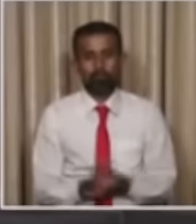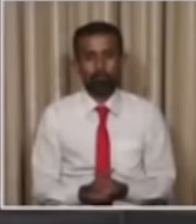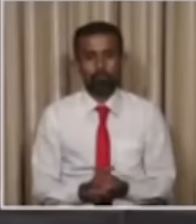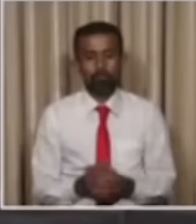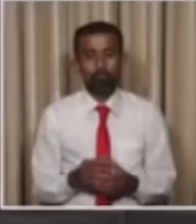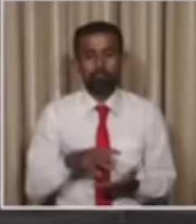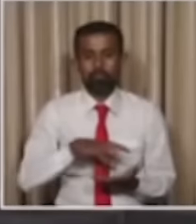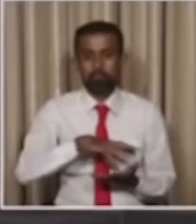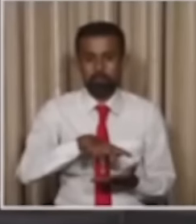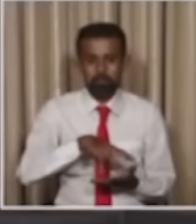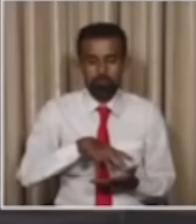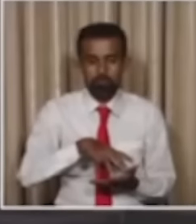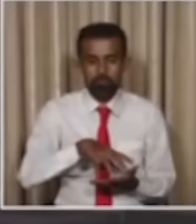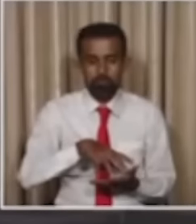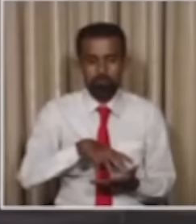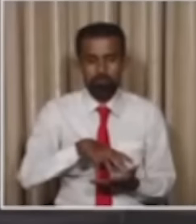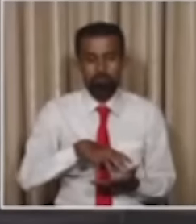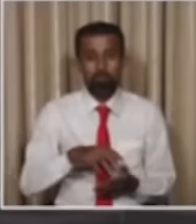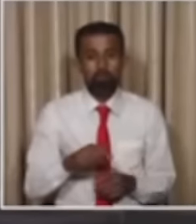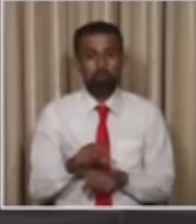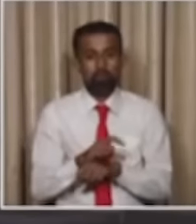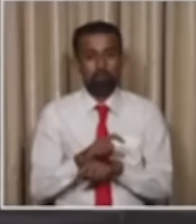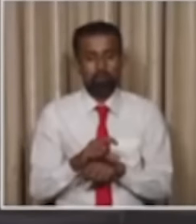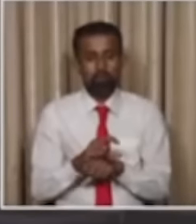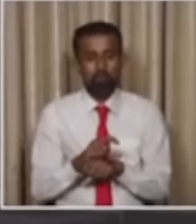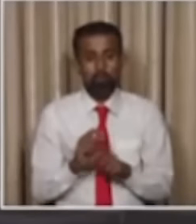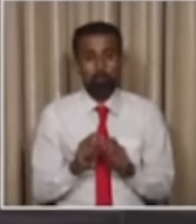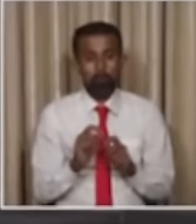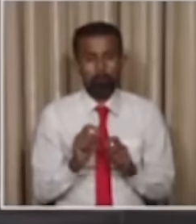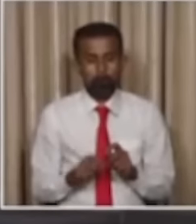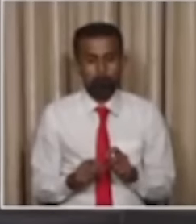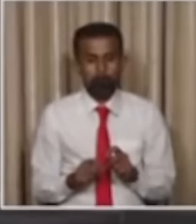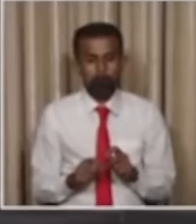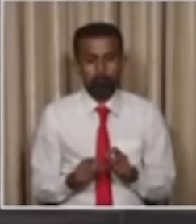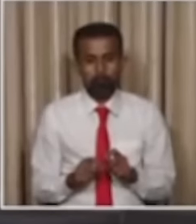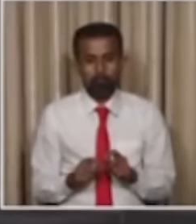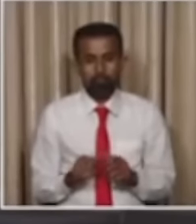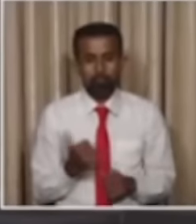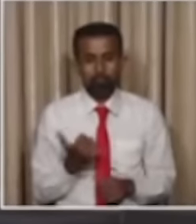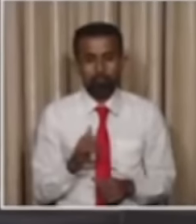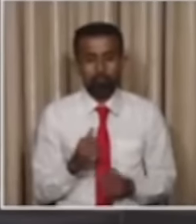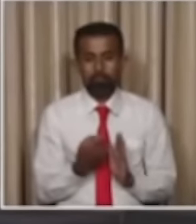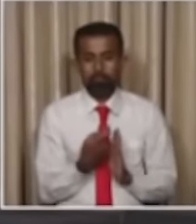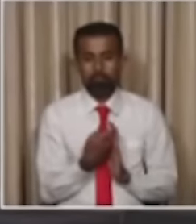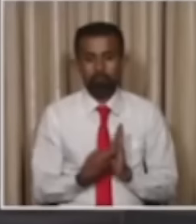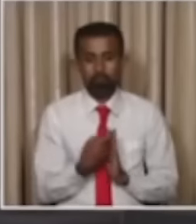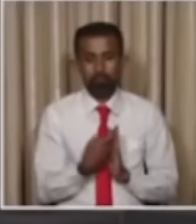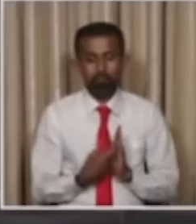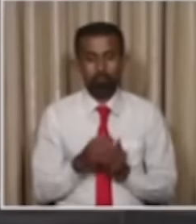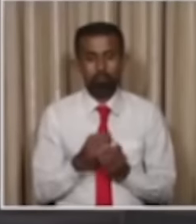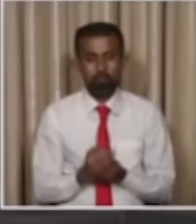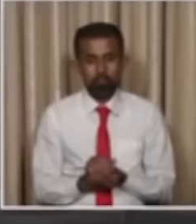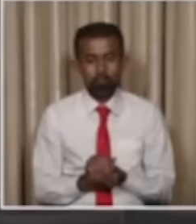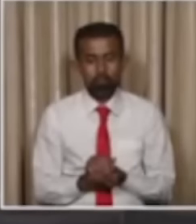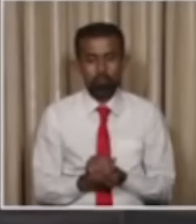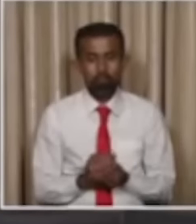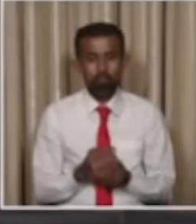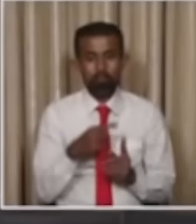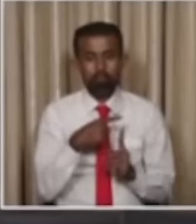CD-වල ඒකේ කොමිෂන් සභාවේ සමහර නිර්දේශ තිබුණා මේ